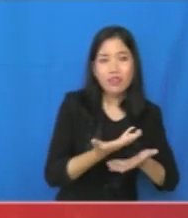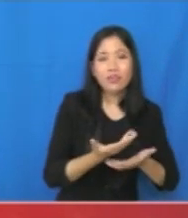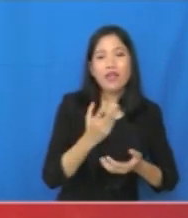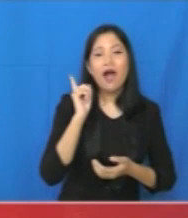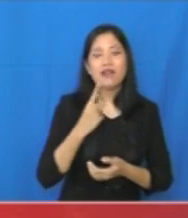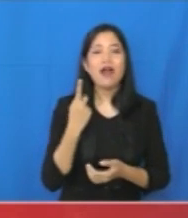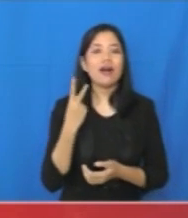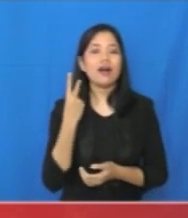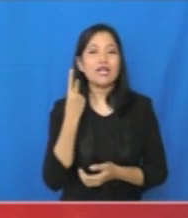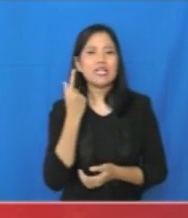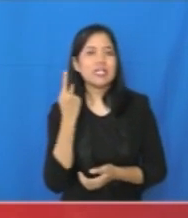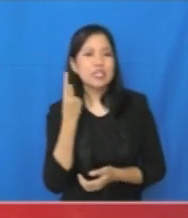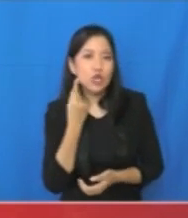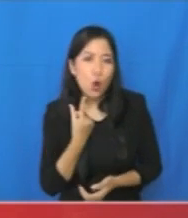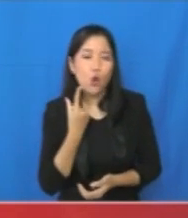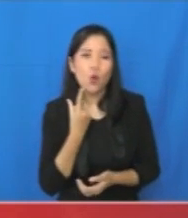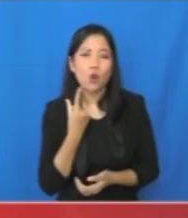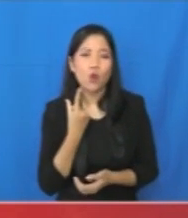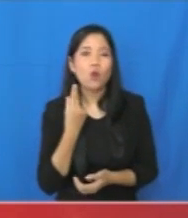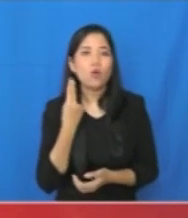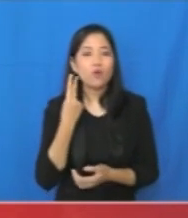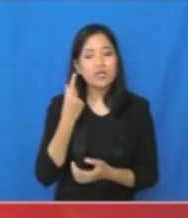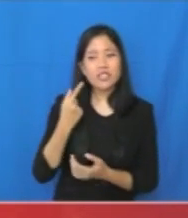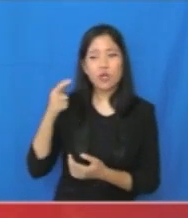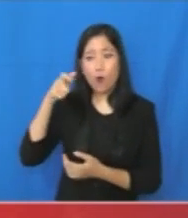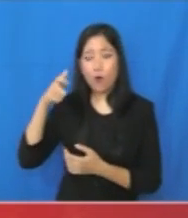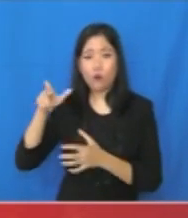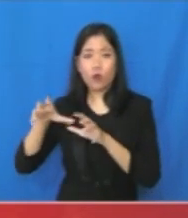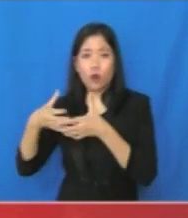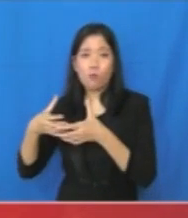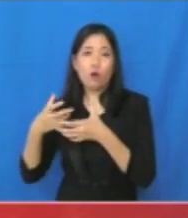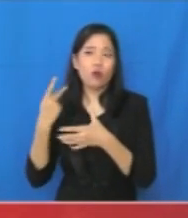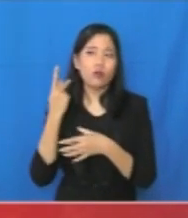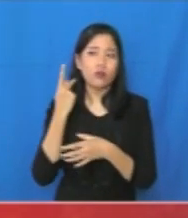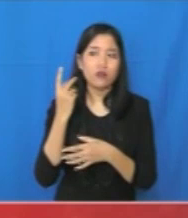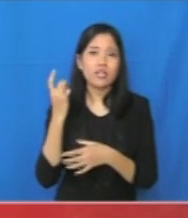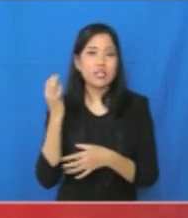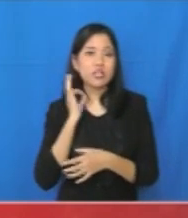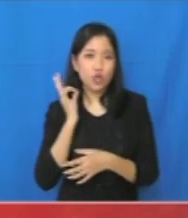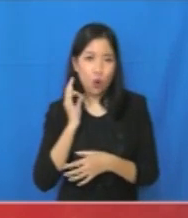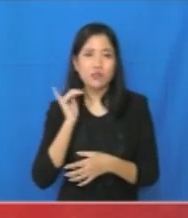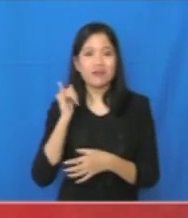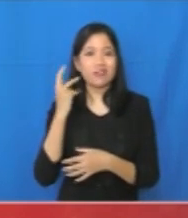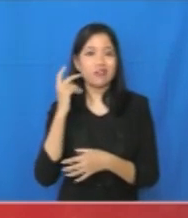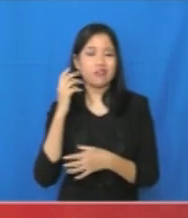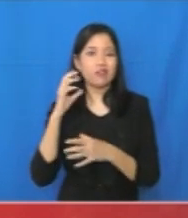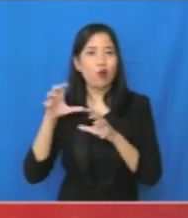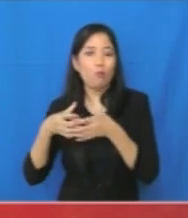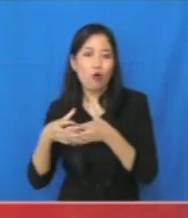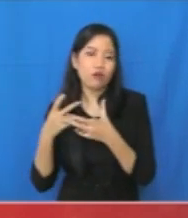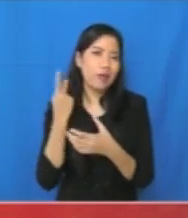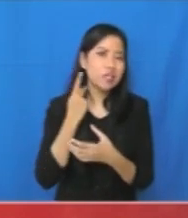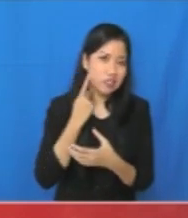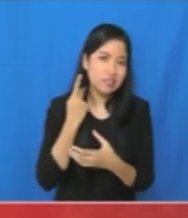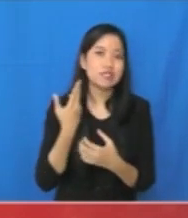pada tenaga kesehatan yang merawat penderita kofit Hai dan pada masyarakat